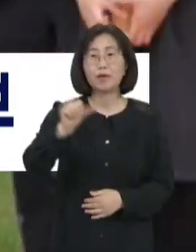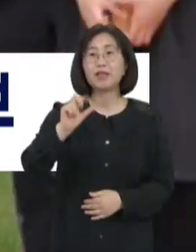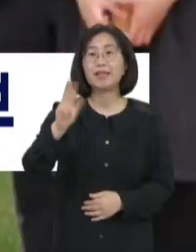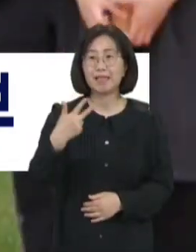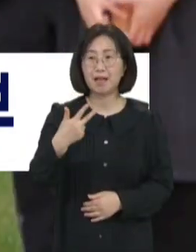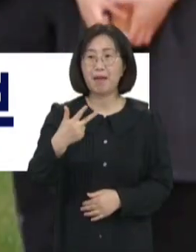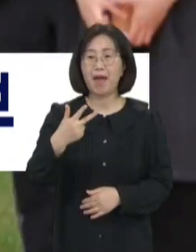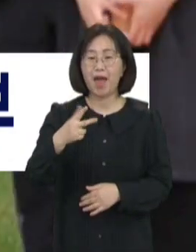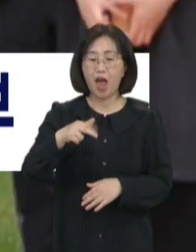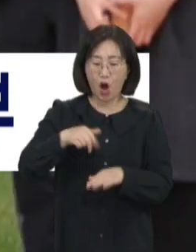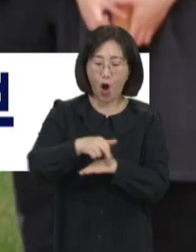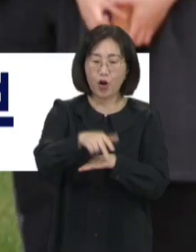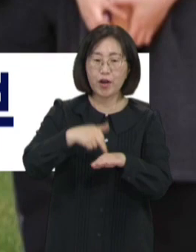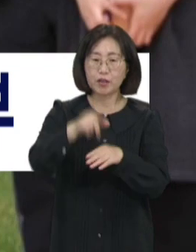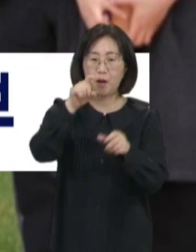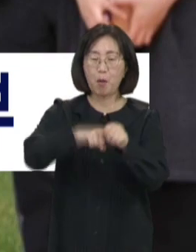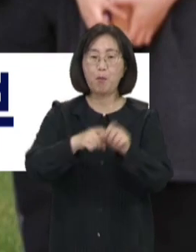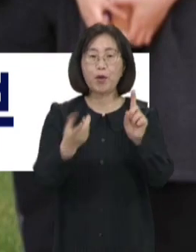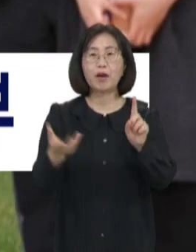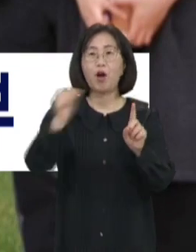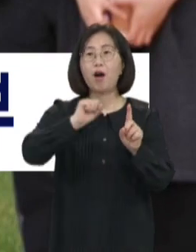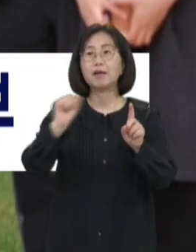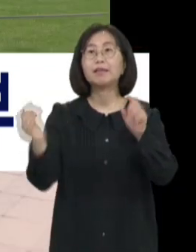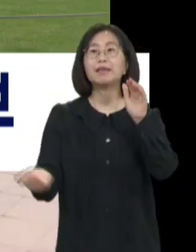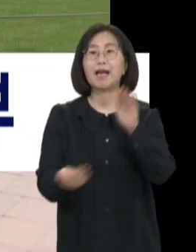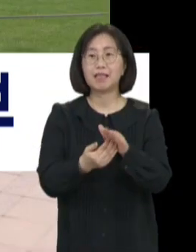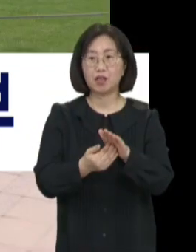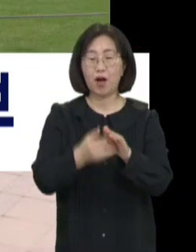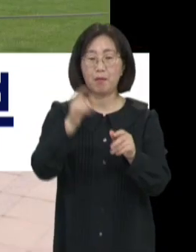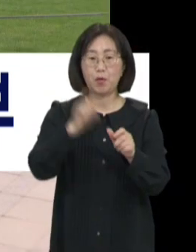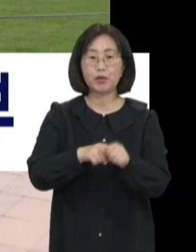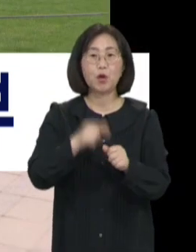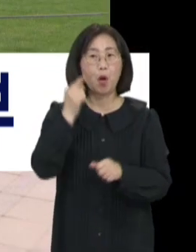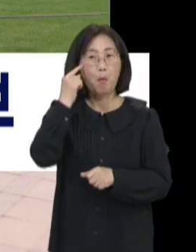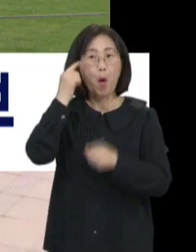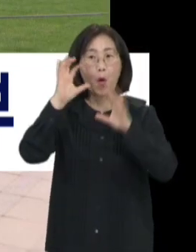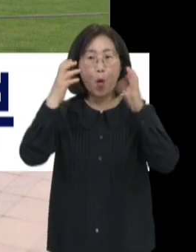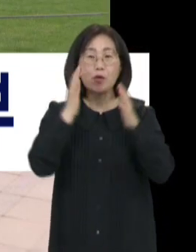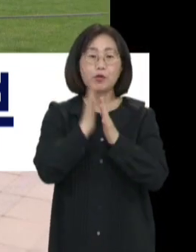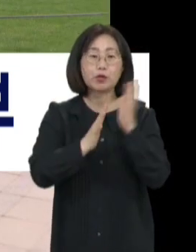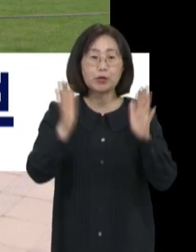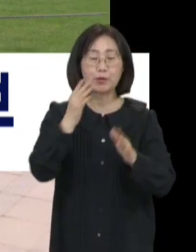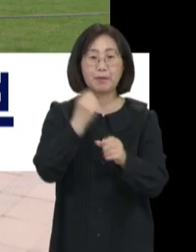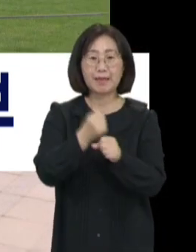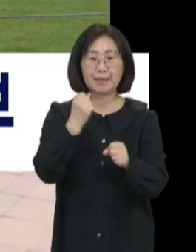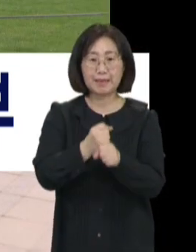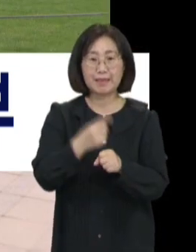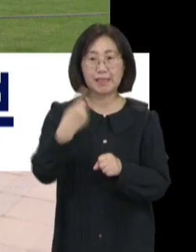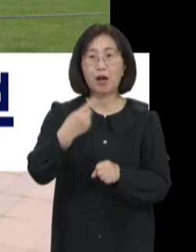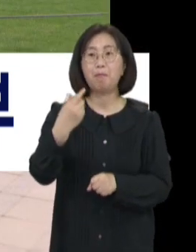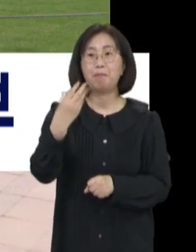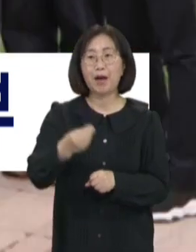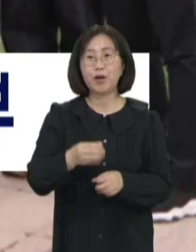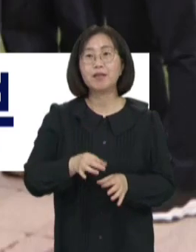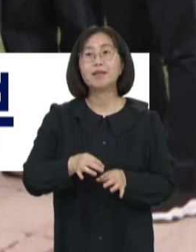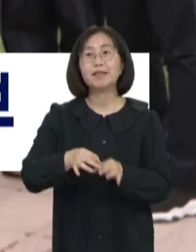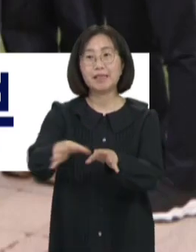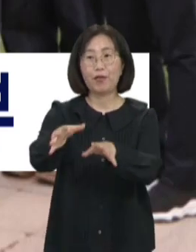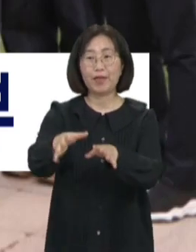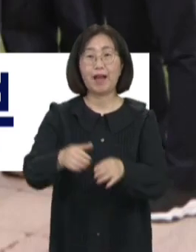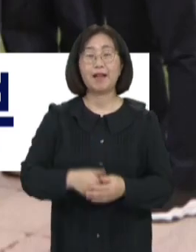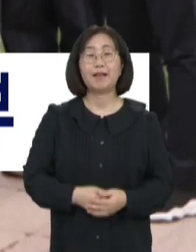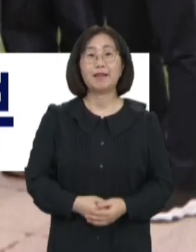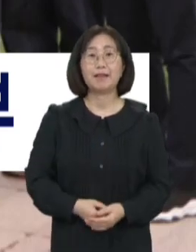걸음을 걸어 목표 1억 걸음을 달성한 기념으로 몽골숲 조성 기금 1천만 원을 국제환경 보호 단체 푸르 아시아에